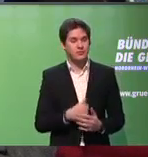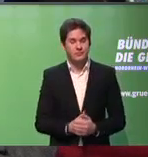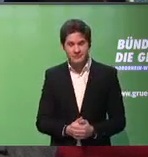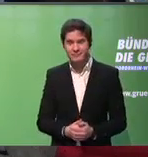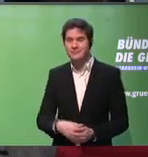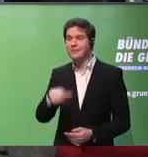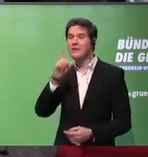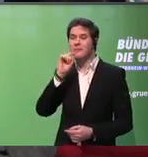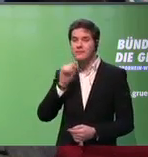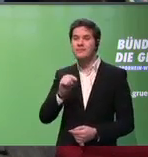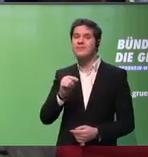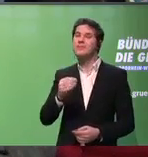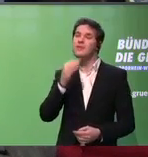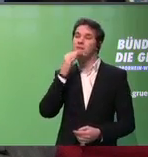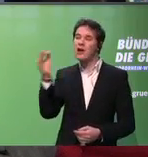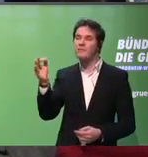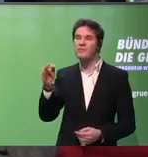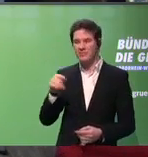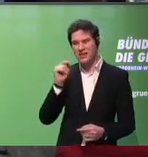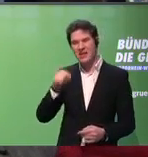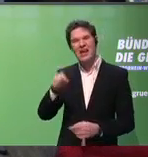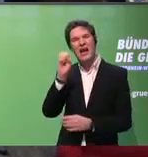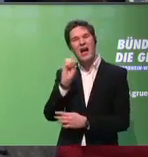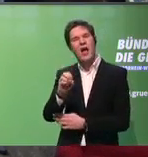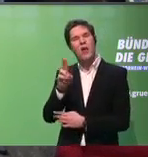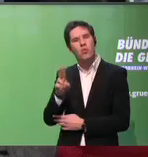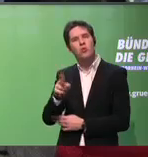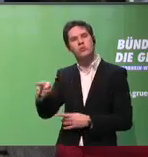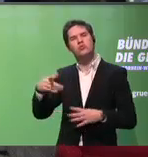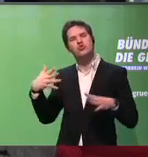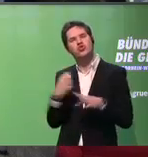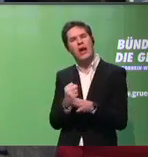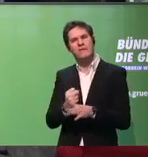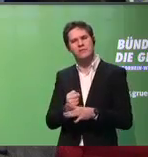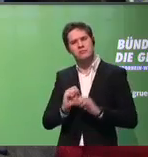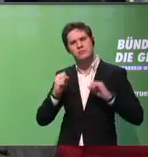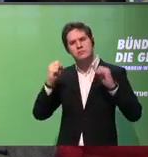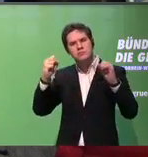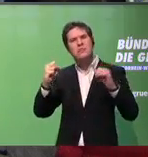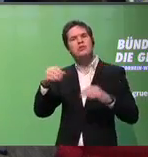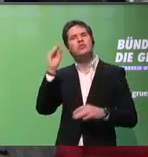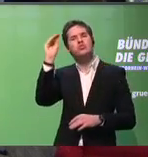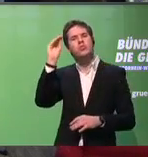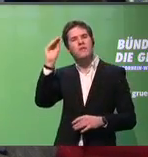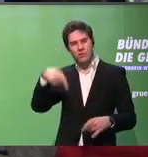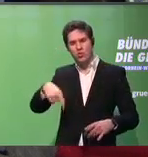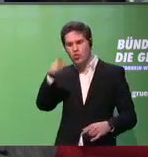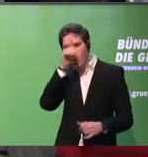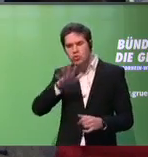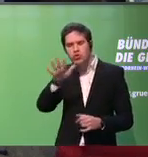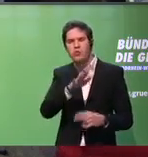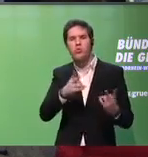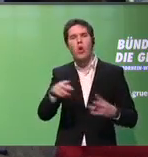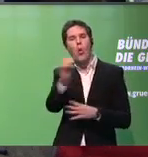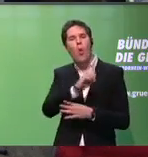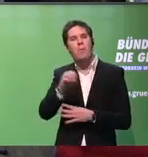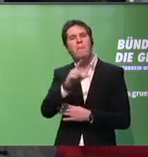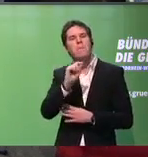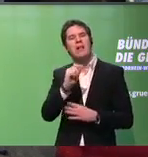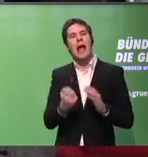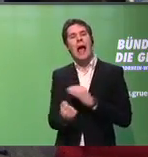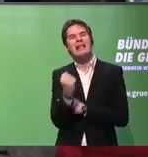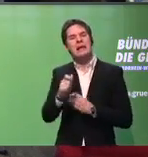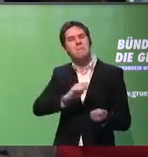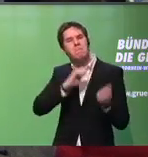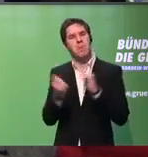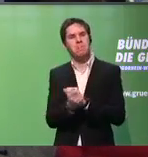Was kann die EU tun, um die Energiewende hin zu einer CO2-freieren Energieversorgung in Deutschland und Europa mit voranzubringen?